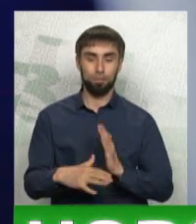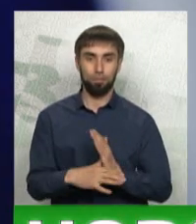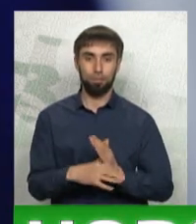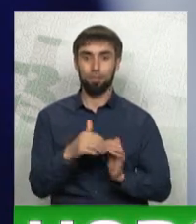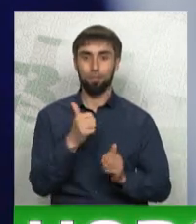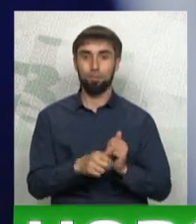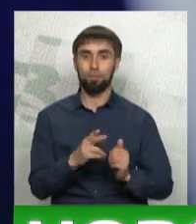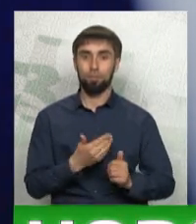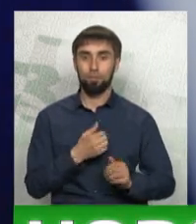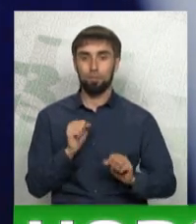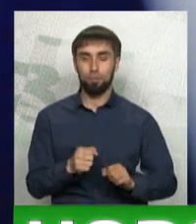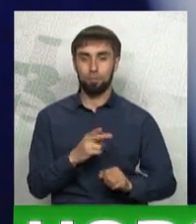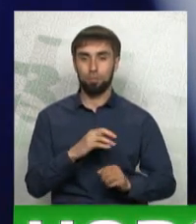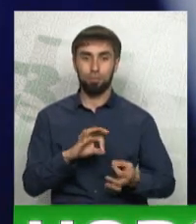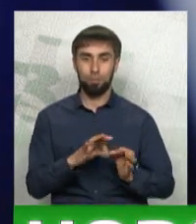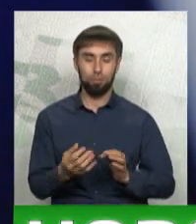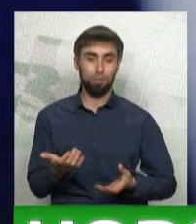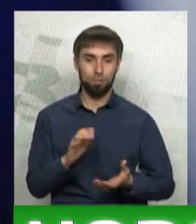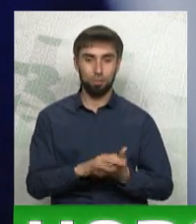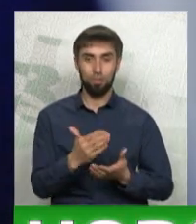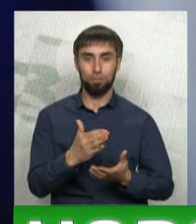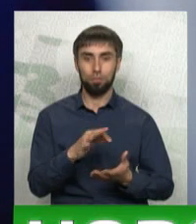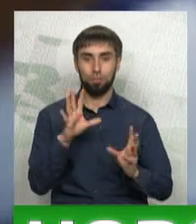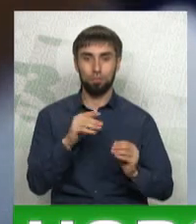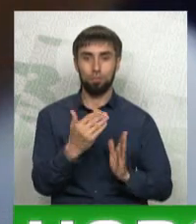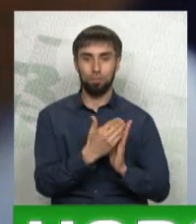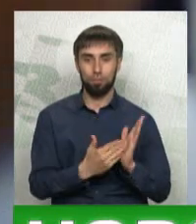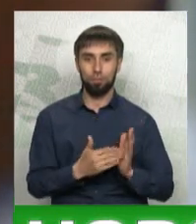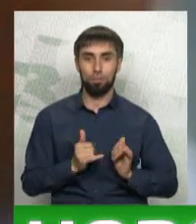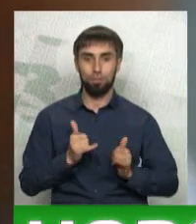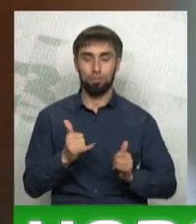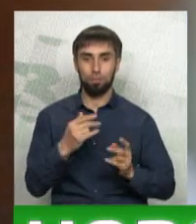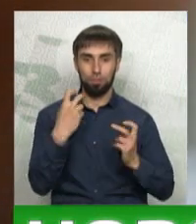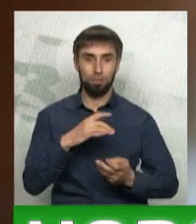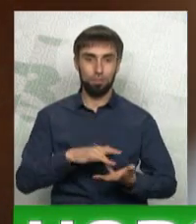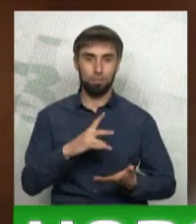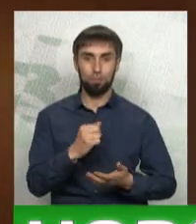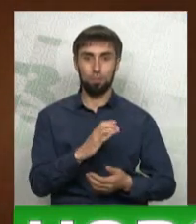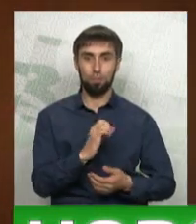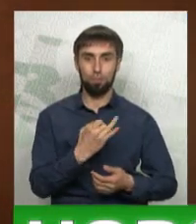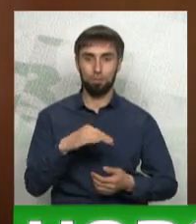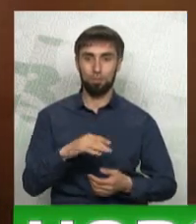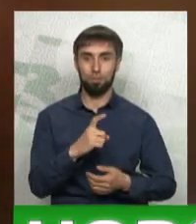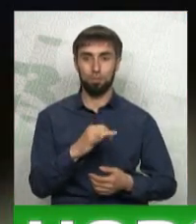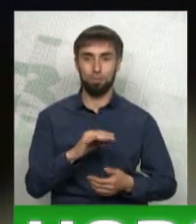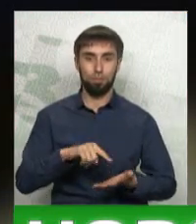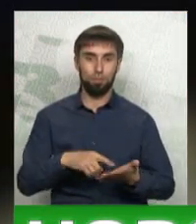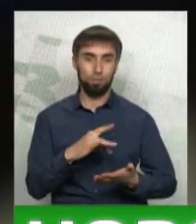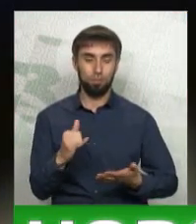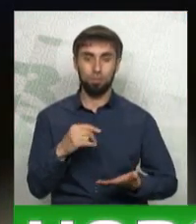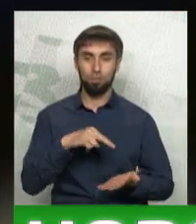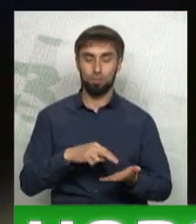помощь. Каждый желающий может более подробно ознакомиться со всем перечнем услуг диагностического центра на сайте helix.ru.